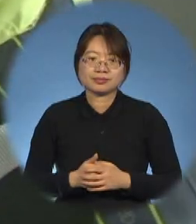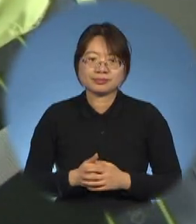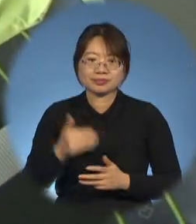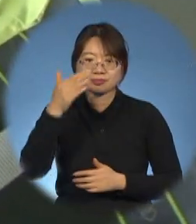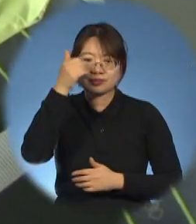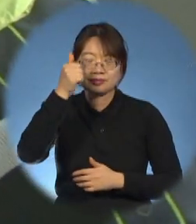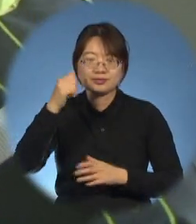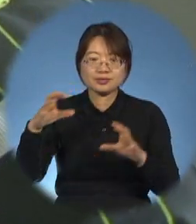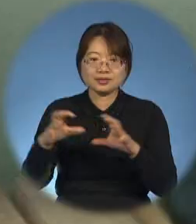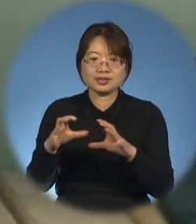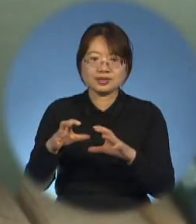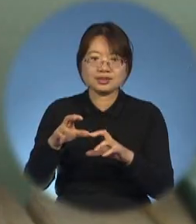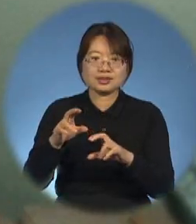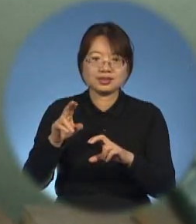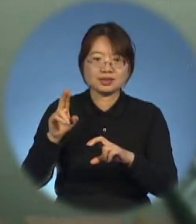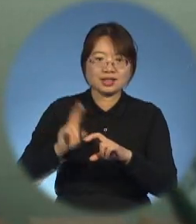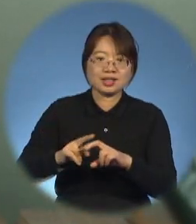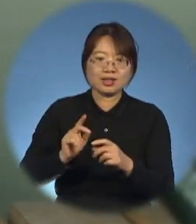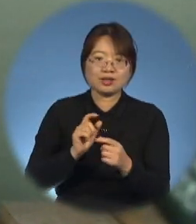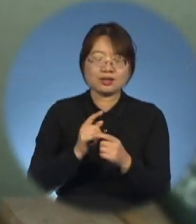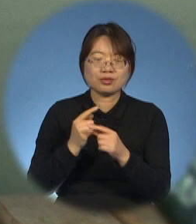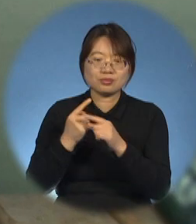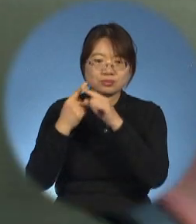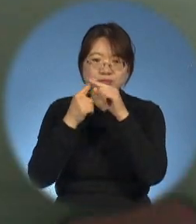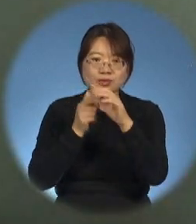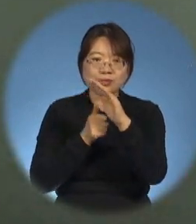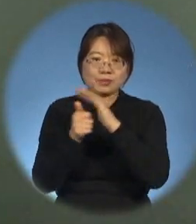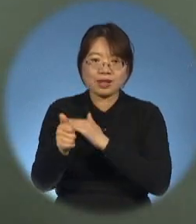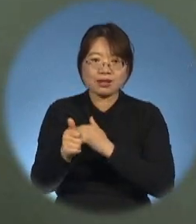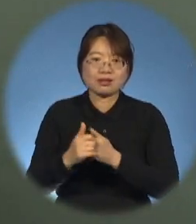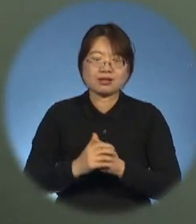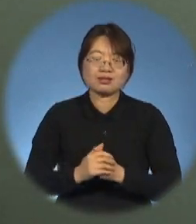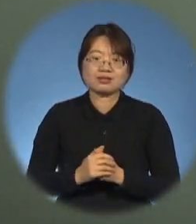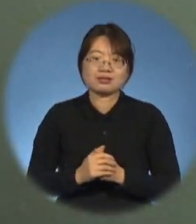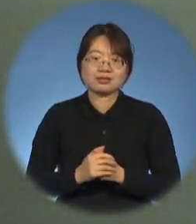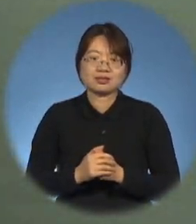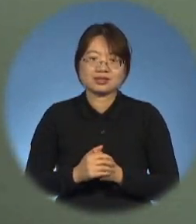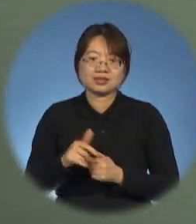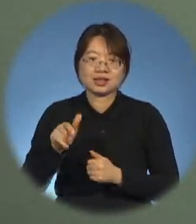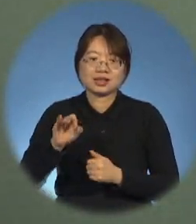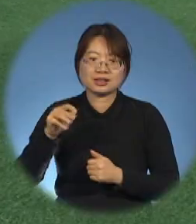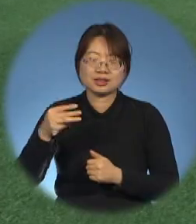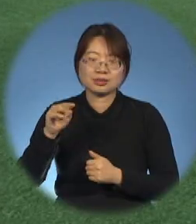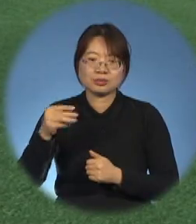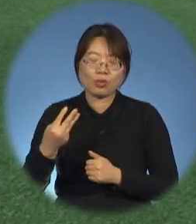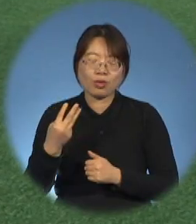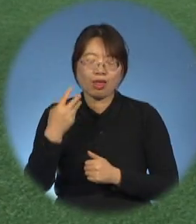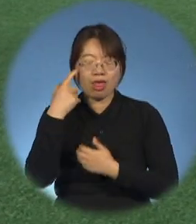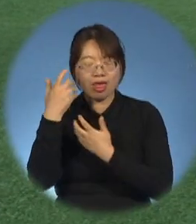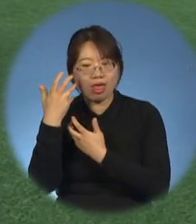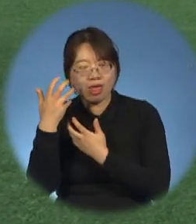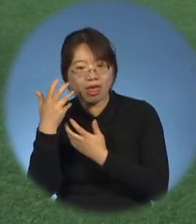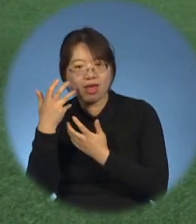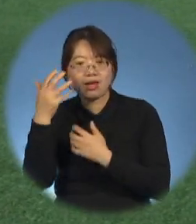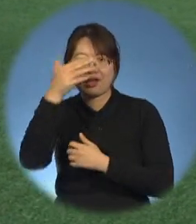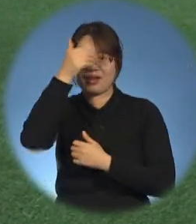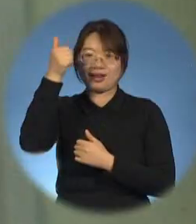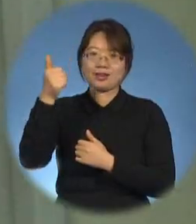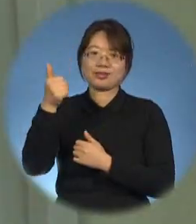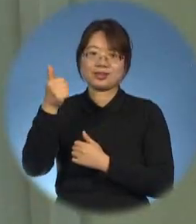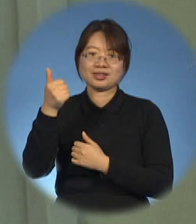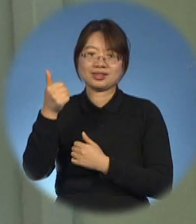프로브 제 모임 장소에 무작정 찾아 왔는데요 으 게이트볼 삼매경에 빠져 있던 할아버지